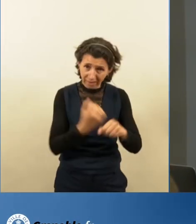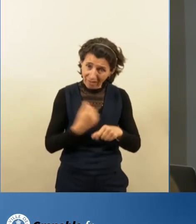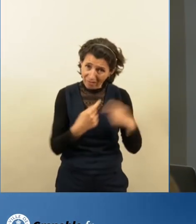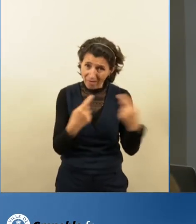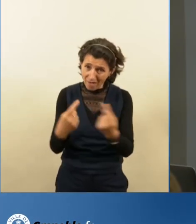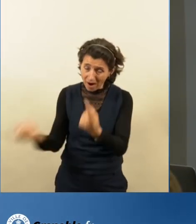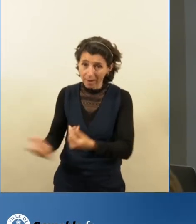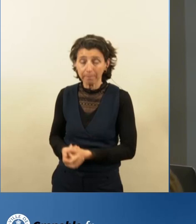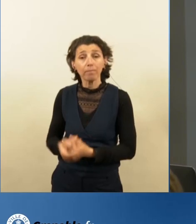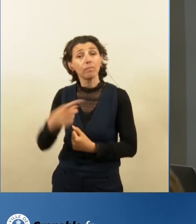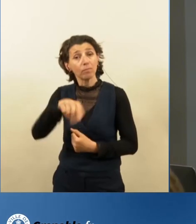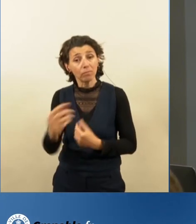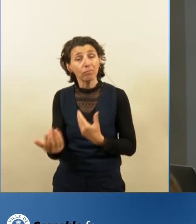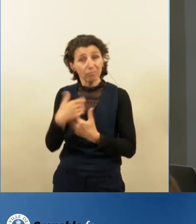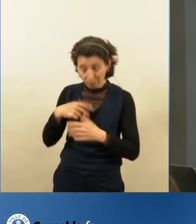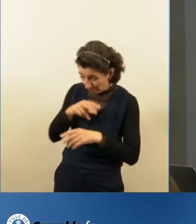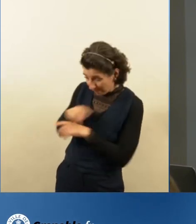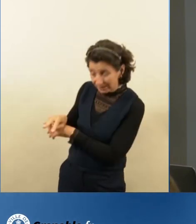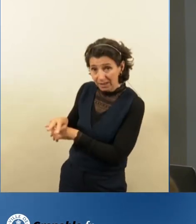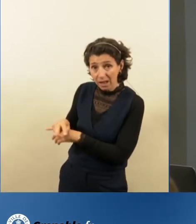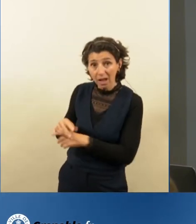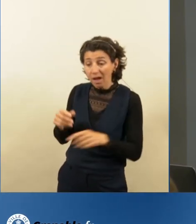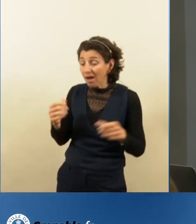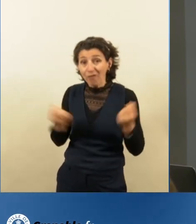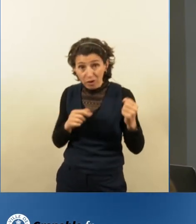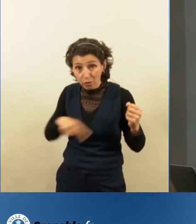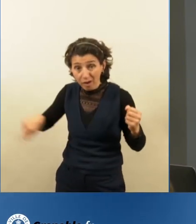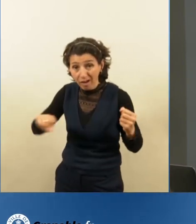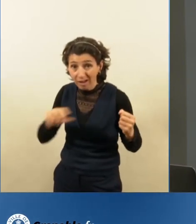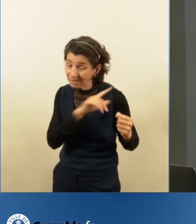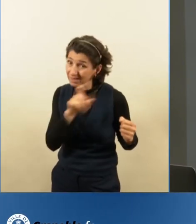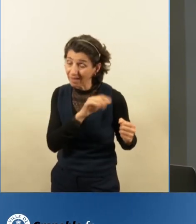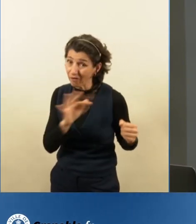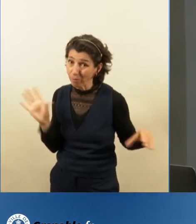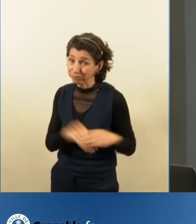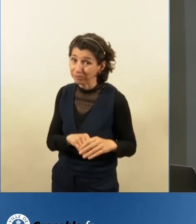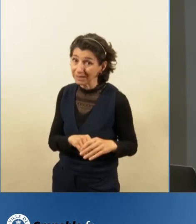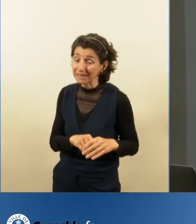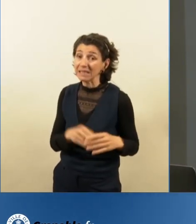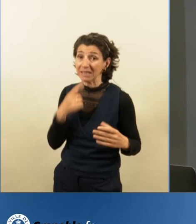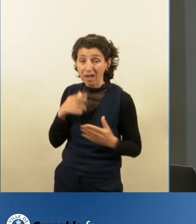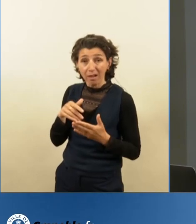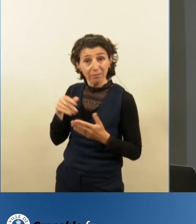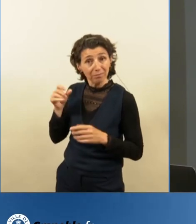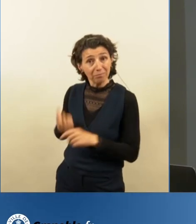véhicules sont concernés par les ZFE que vous proposez donc une situation injuste d'autant plus